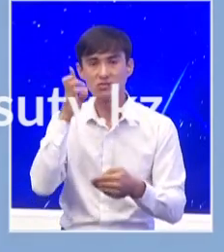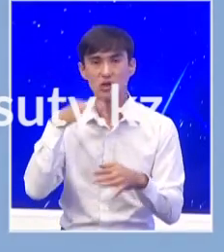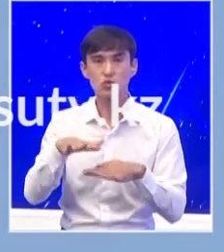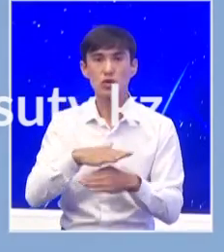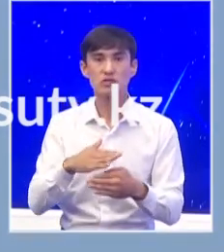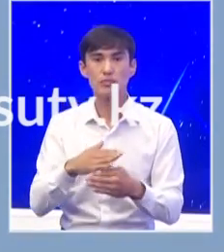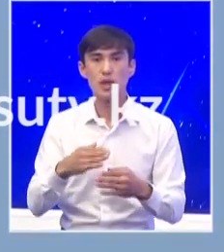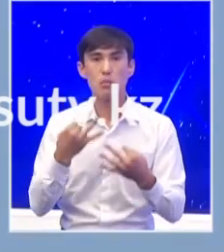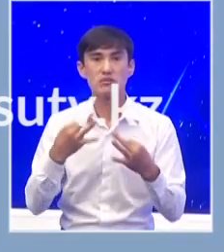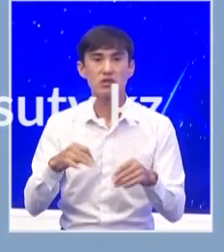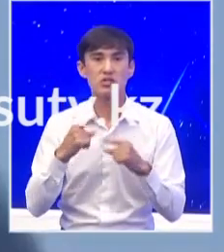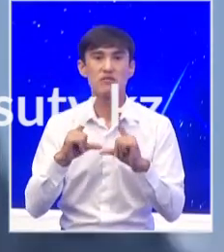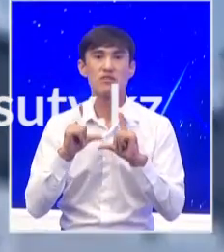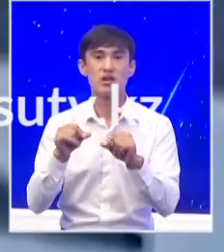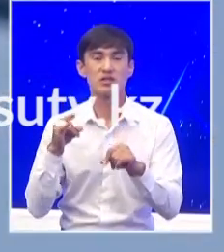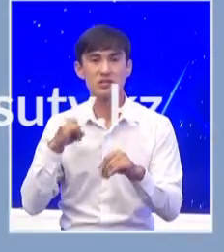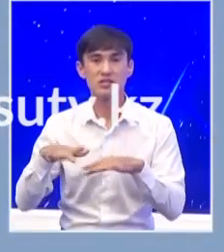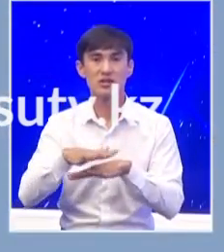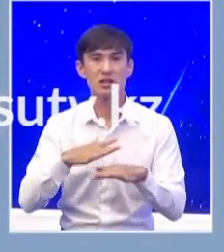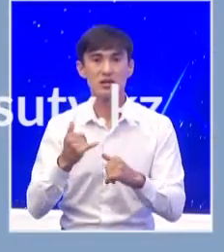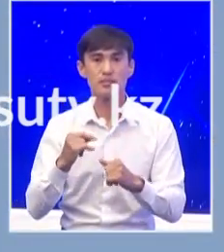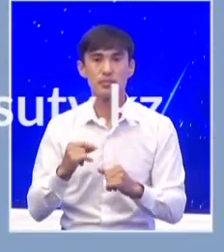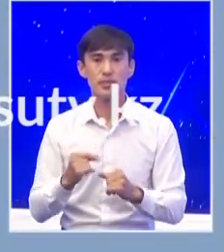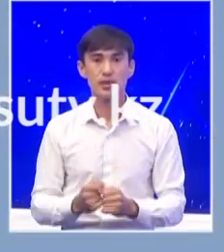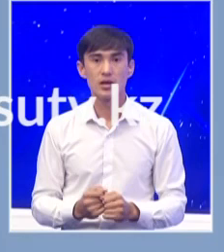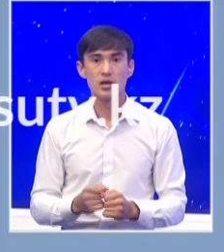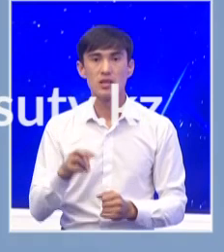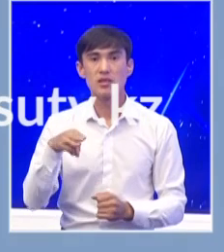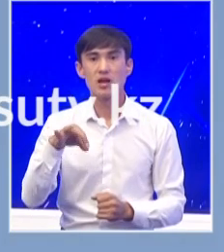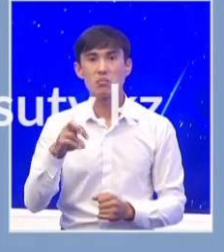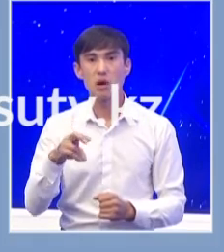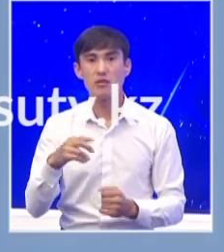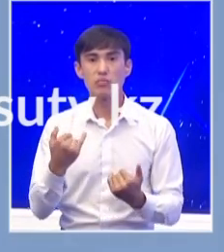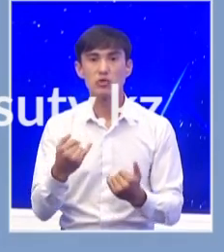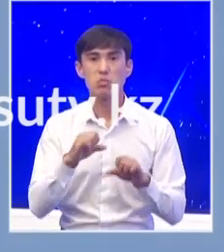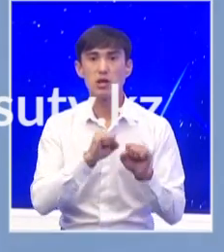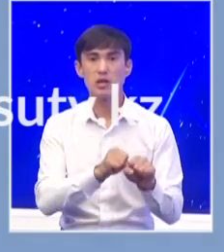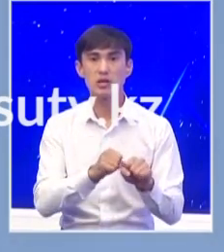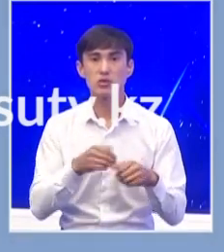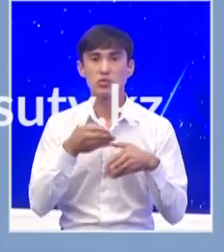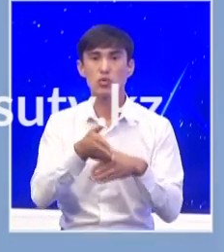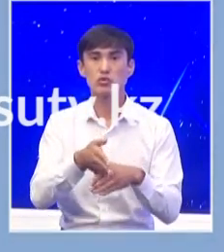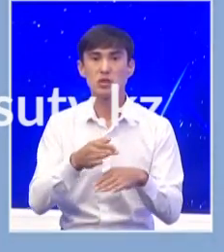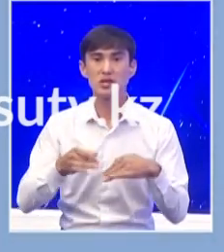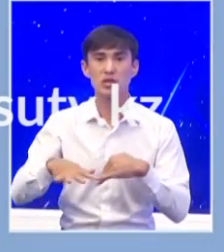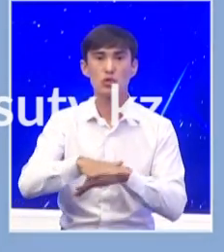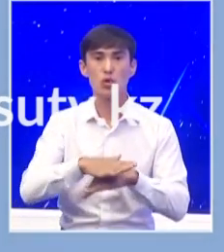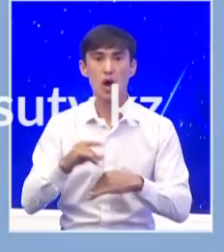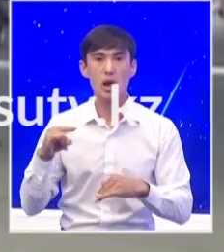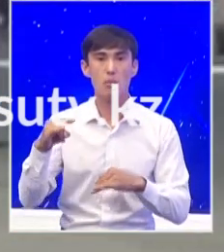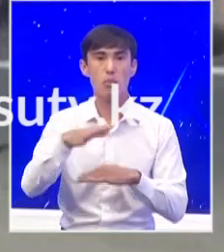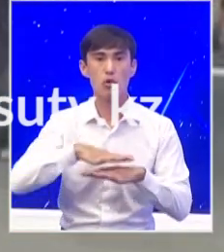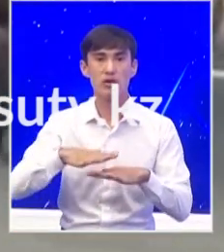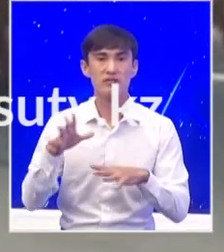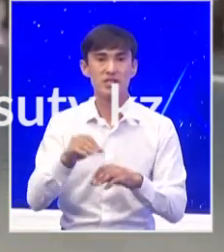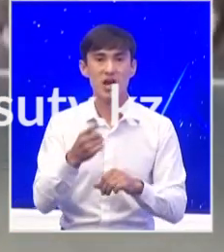государств, позволяющих им вылететь из страны. Талибан, впрочем, блокирует доступ на территорию аэропорта всех афганцев,